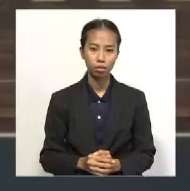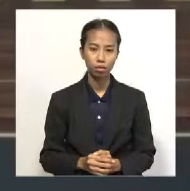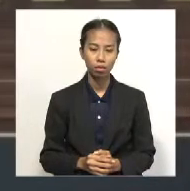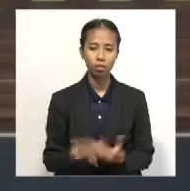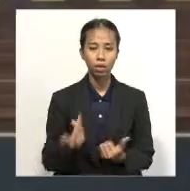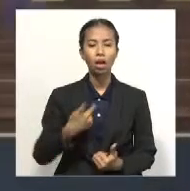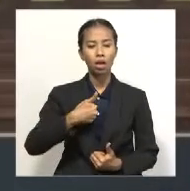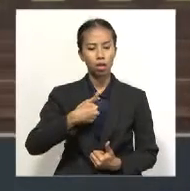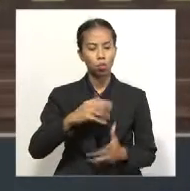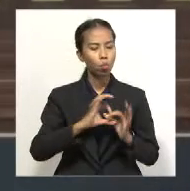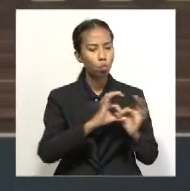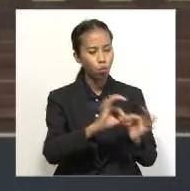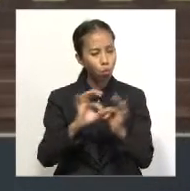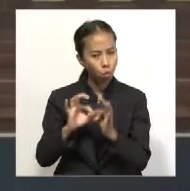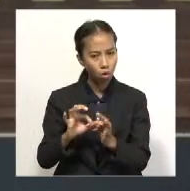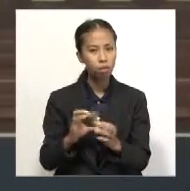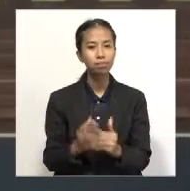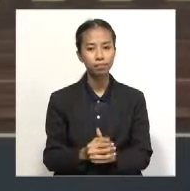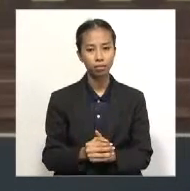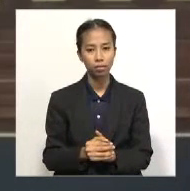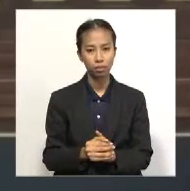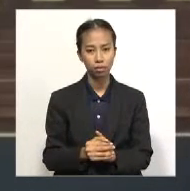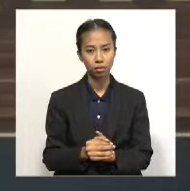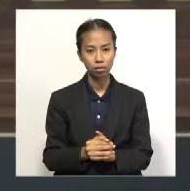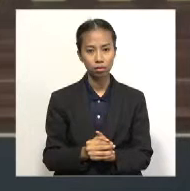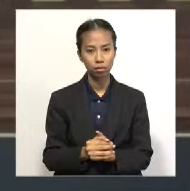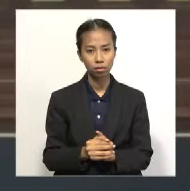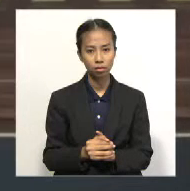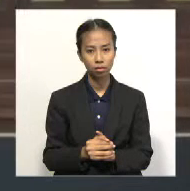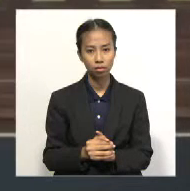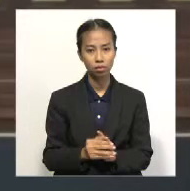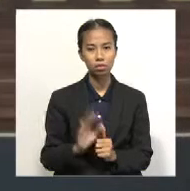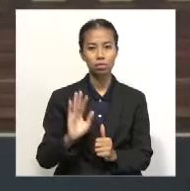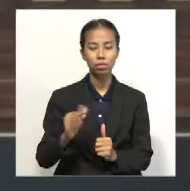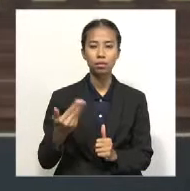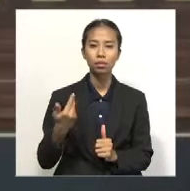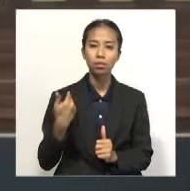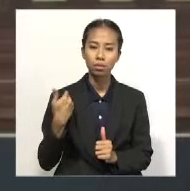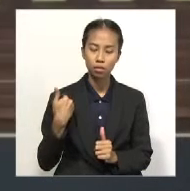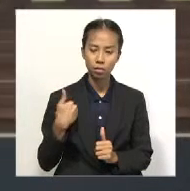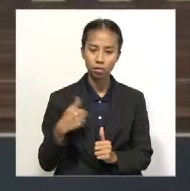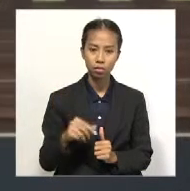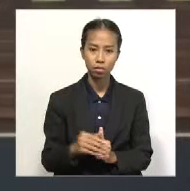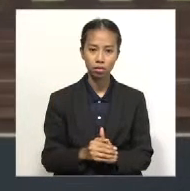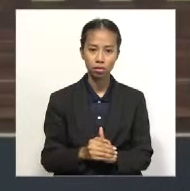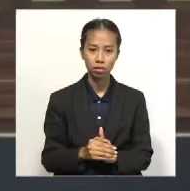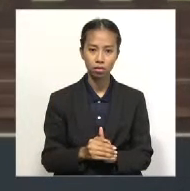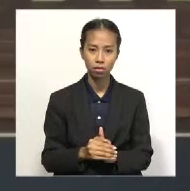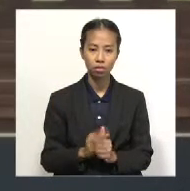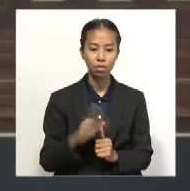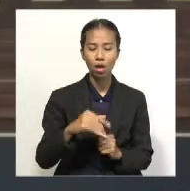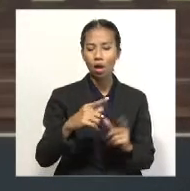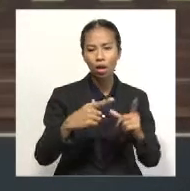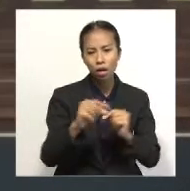ยผมซึ่งผมจะดีนะครับซึ่งวันนี้มันเราต้องลดปัญหาตรงนี้ให้มากที่สุดนั่นเรื่องเร็วตาม